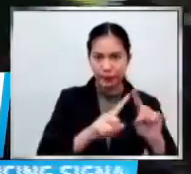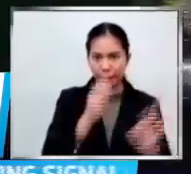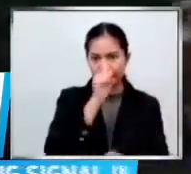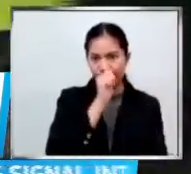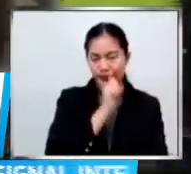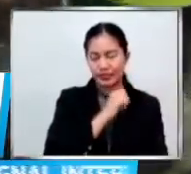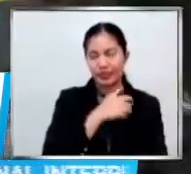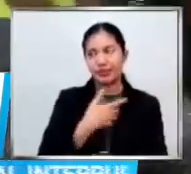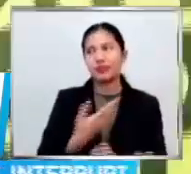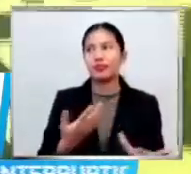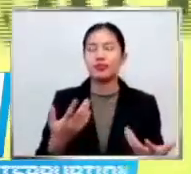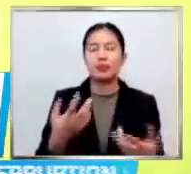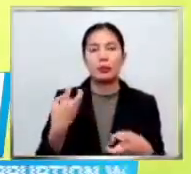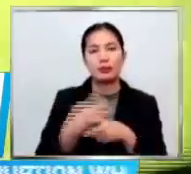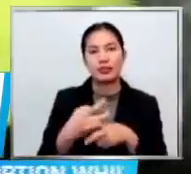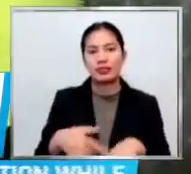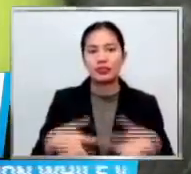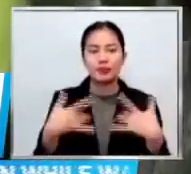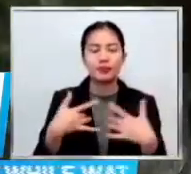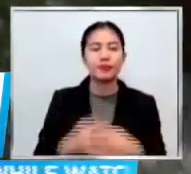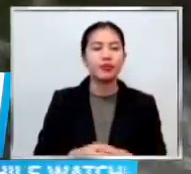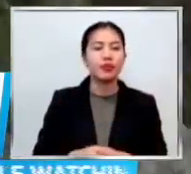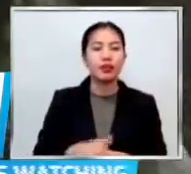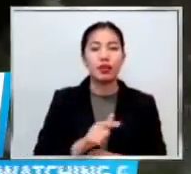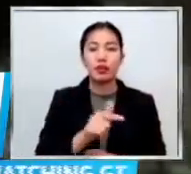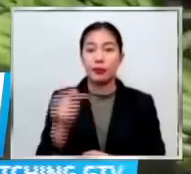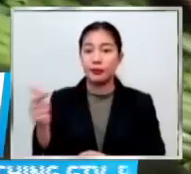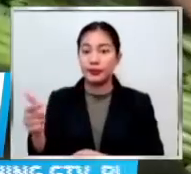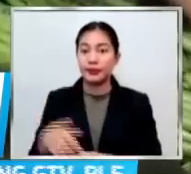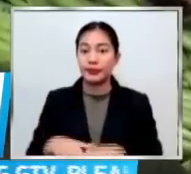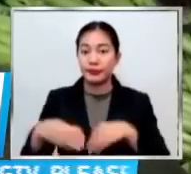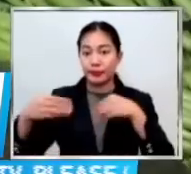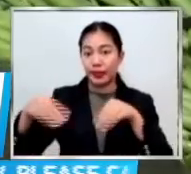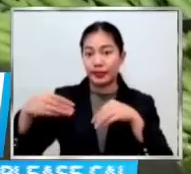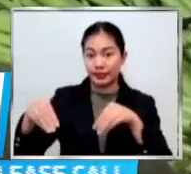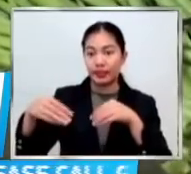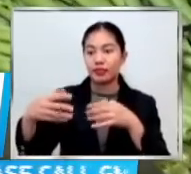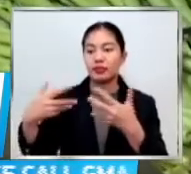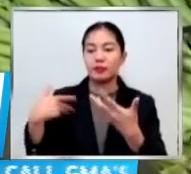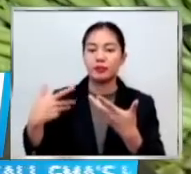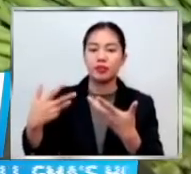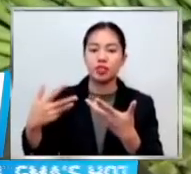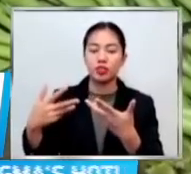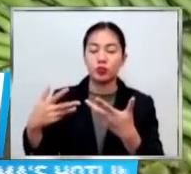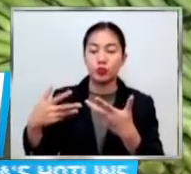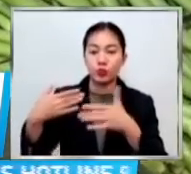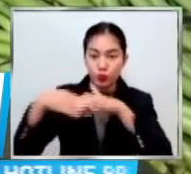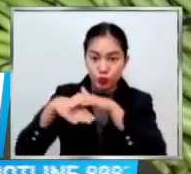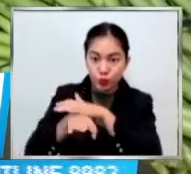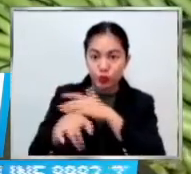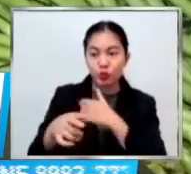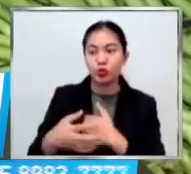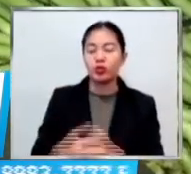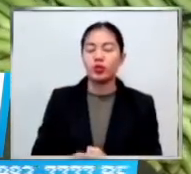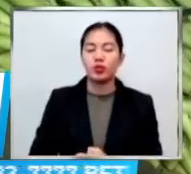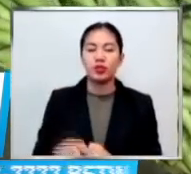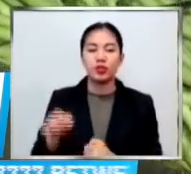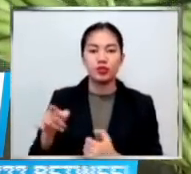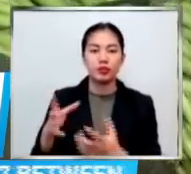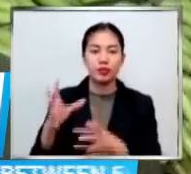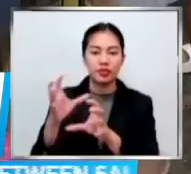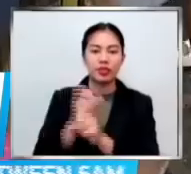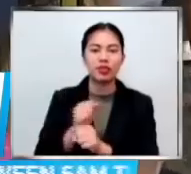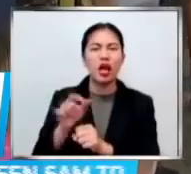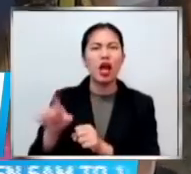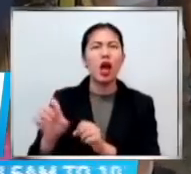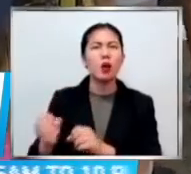Maging likod ng palengke ay inikot din. Hindi nakalusot ang mga paninda ni Aling Conchita na aabot sa 3,000 piso ang halaga. Hindi niya